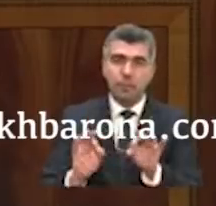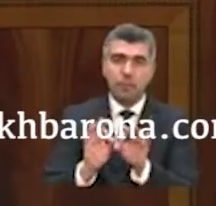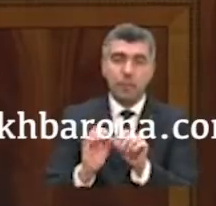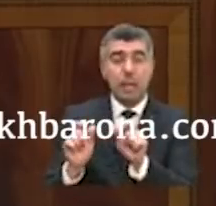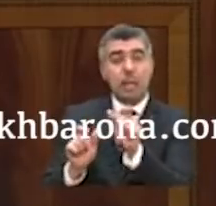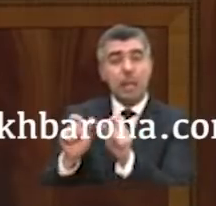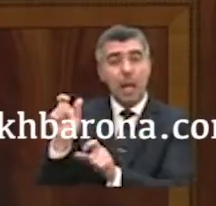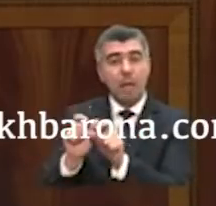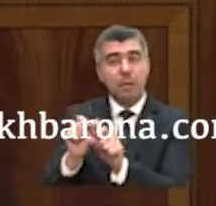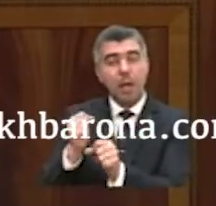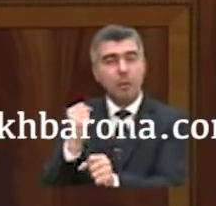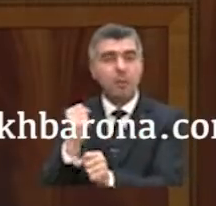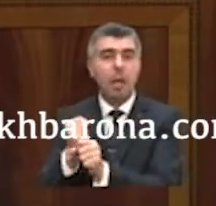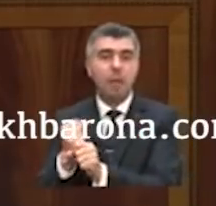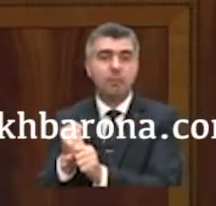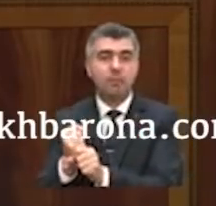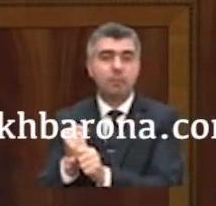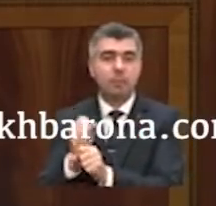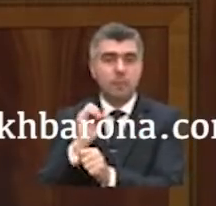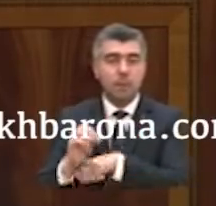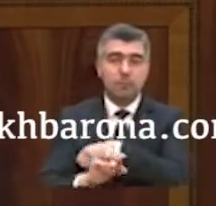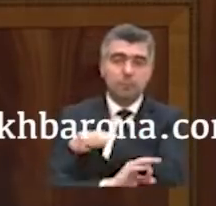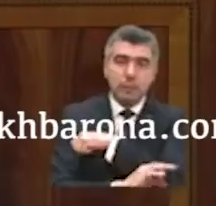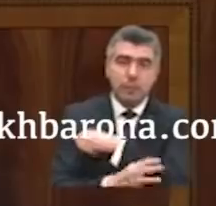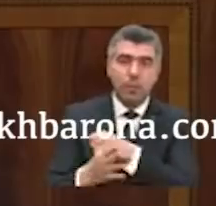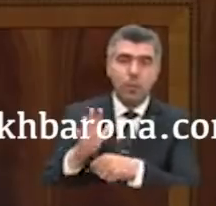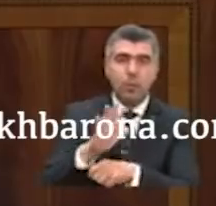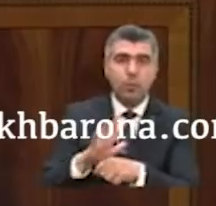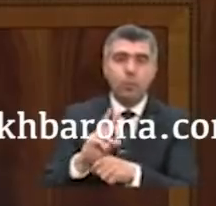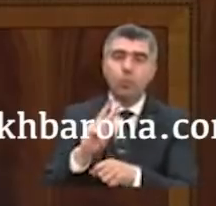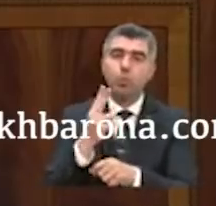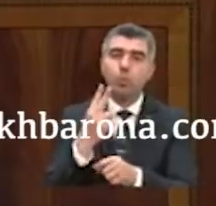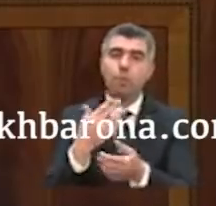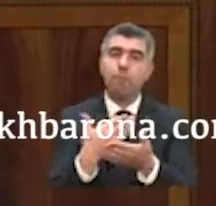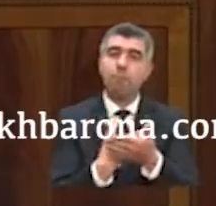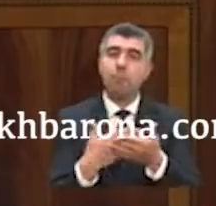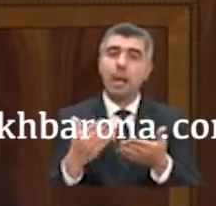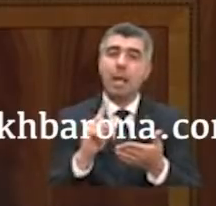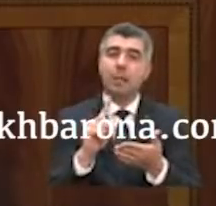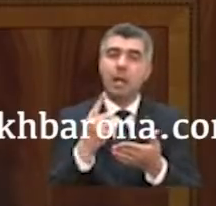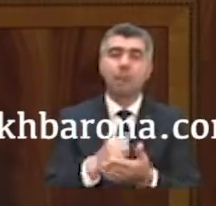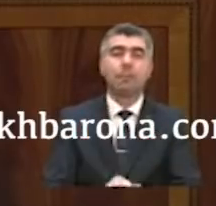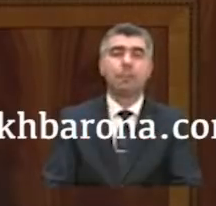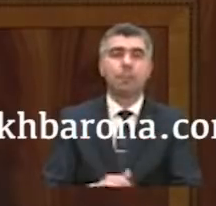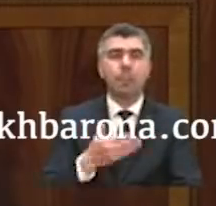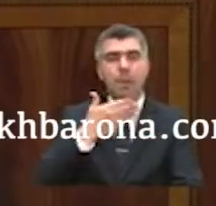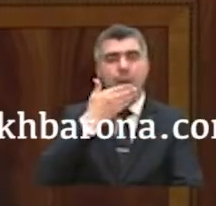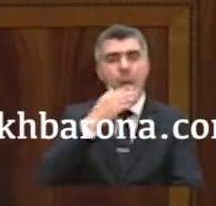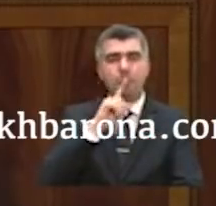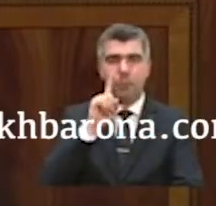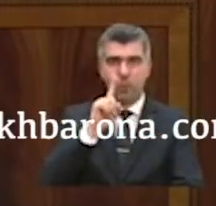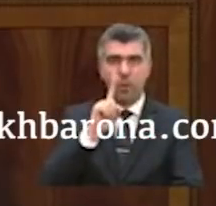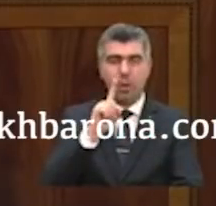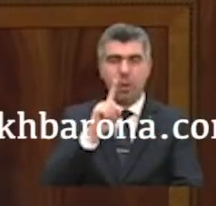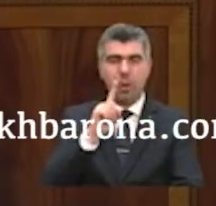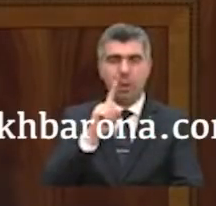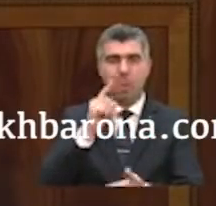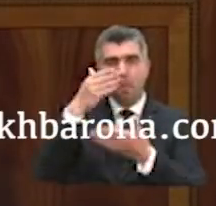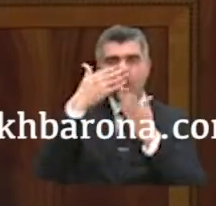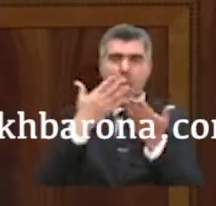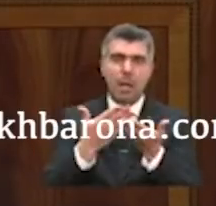باش يتخلصوا الخدامه ديالهم، خصهم باش يعاودوا يخدموا، درنا 2 مليار ديال الدرهم والحمد لله على بلادنا. حنا في الحقيقه